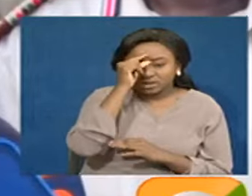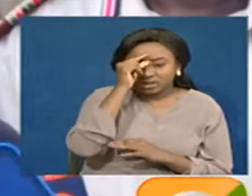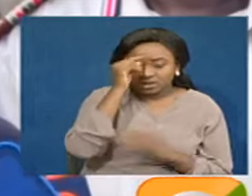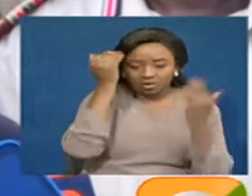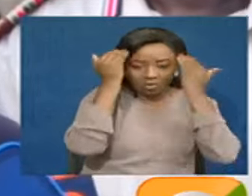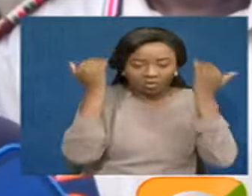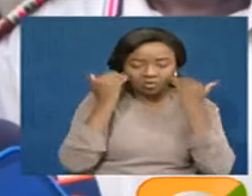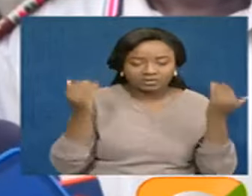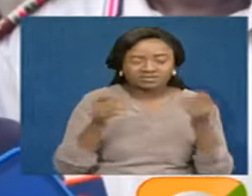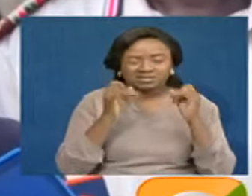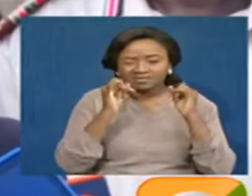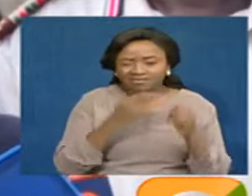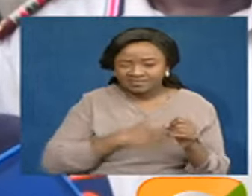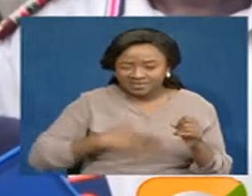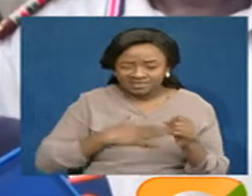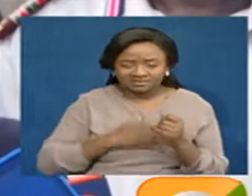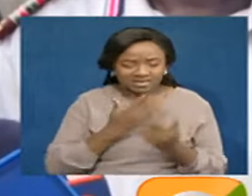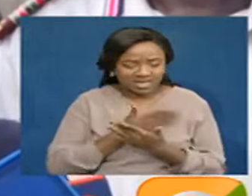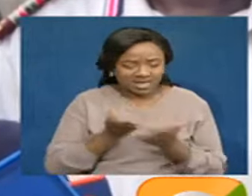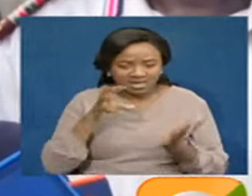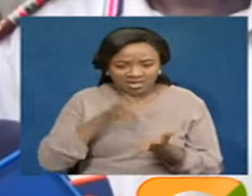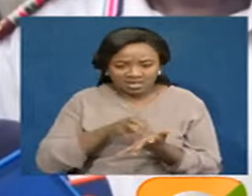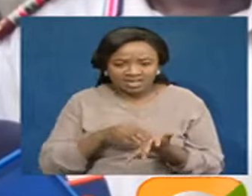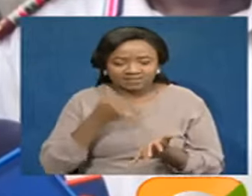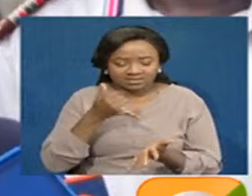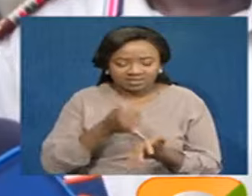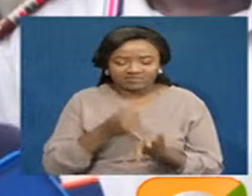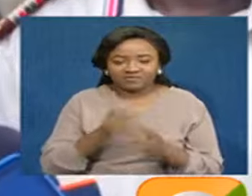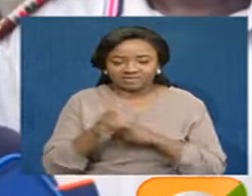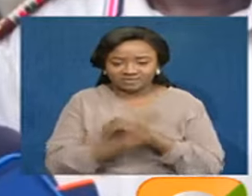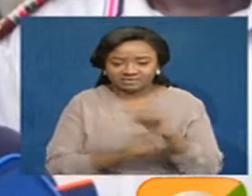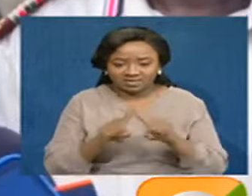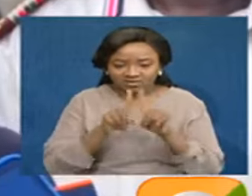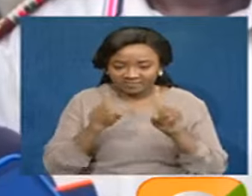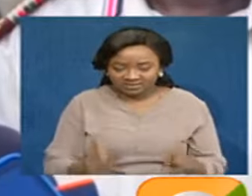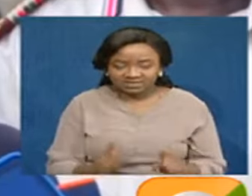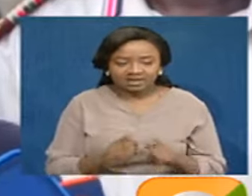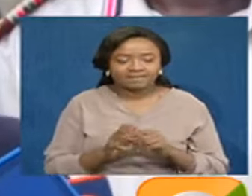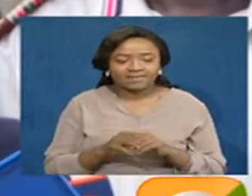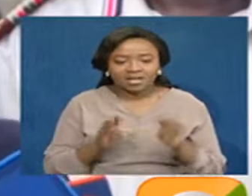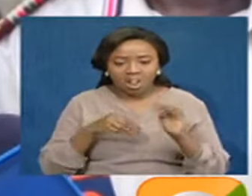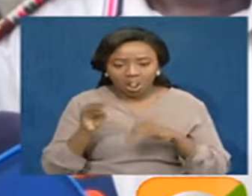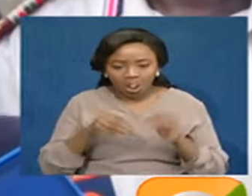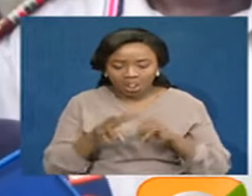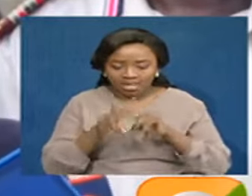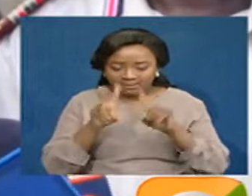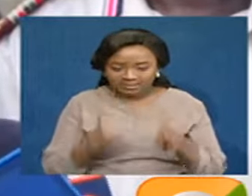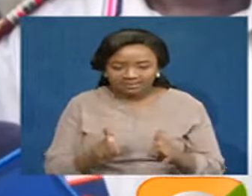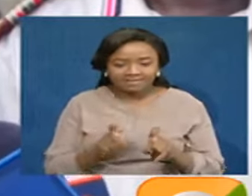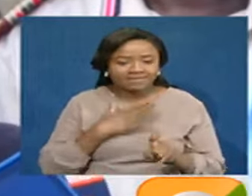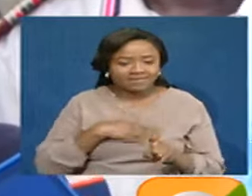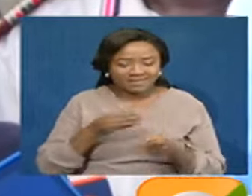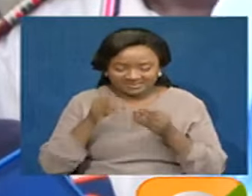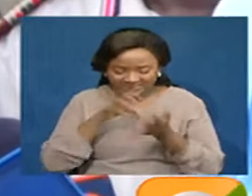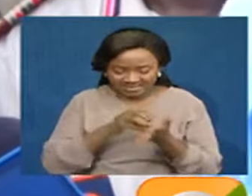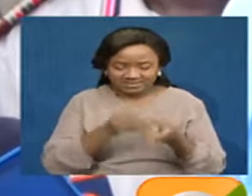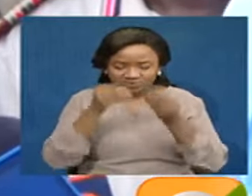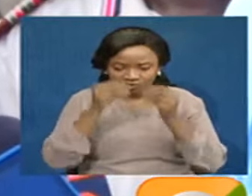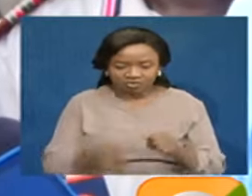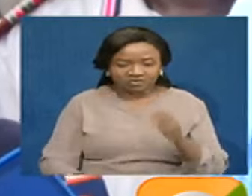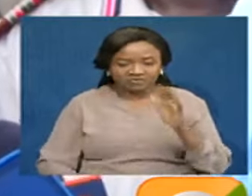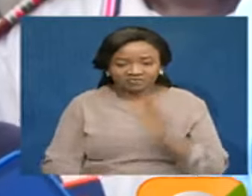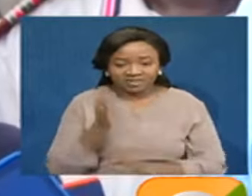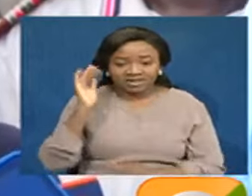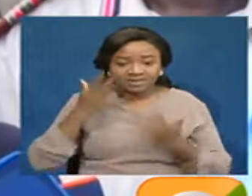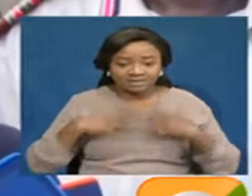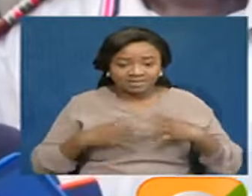ambao zinahusika na maneno ya udanganyifu wa mitihani zifanywe kwa haraka, ndio wale